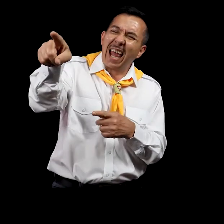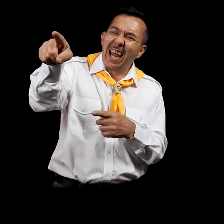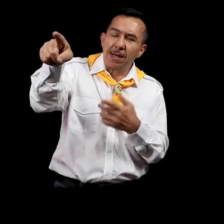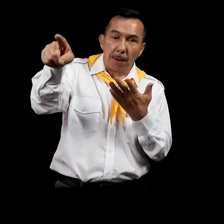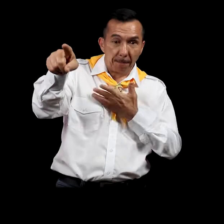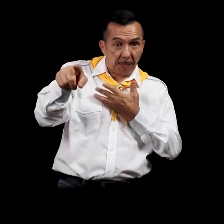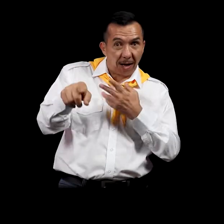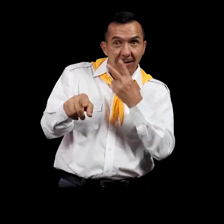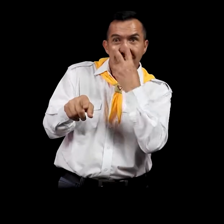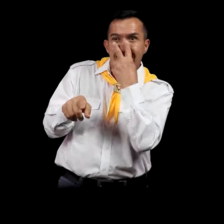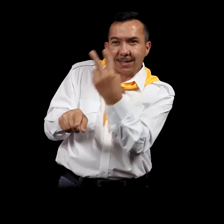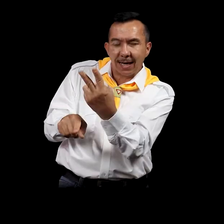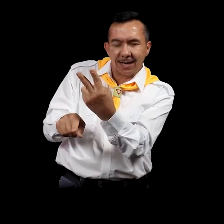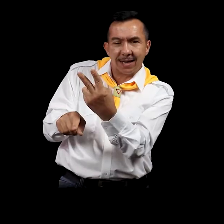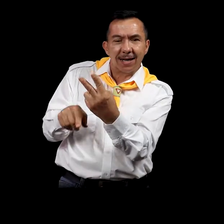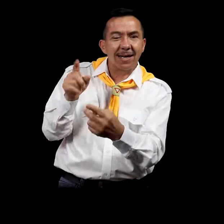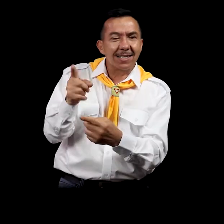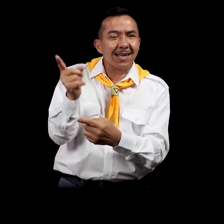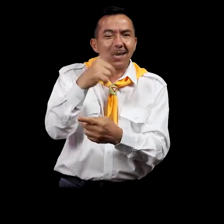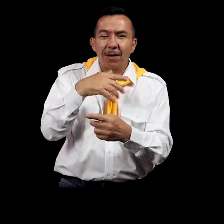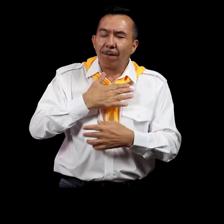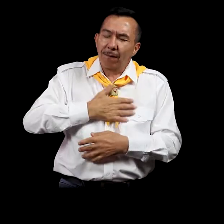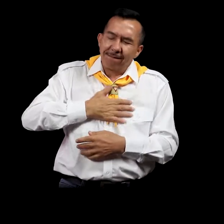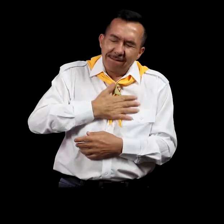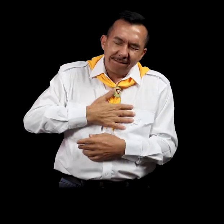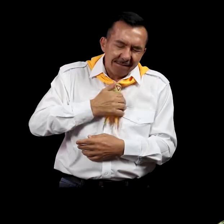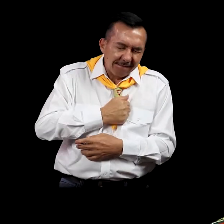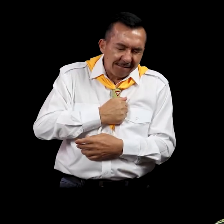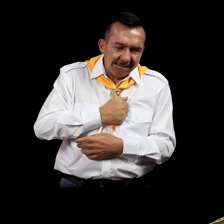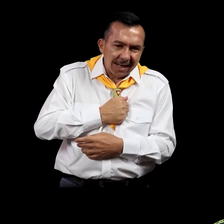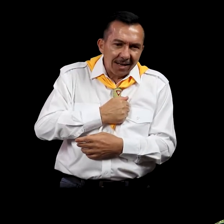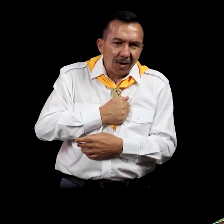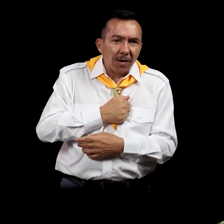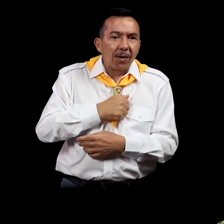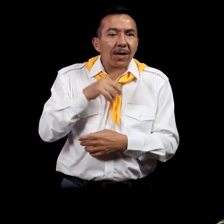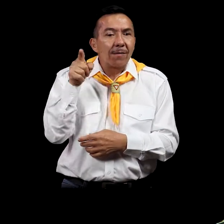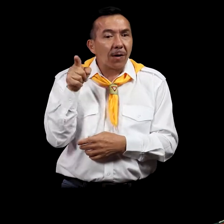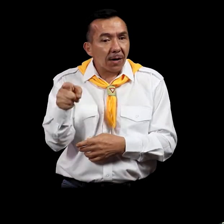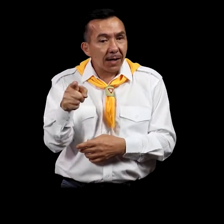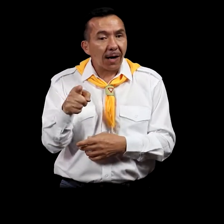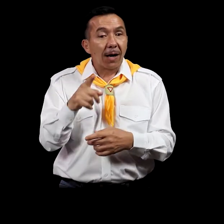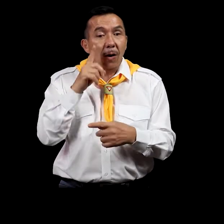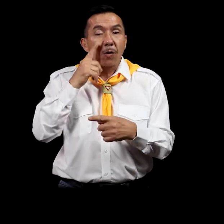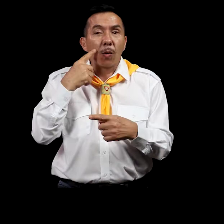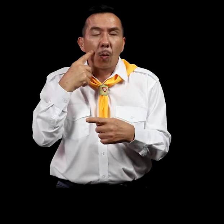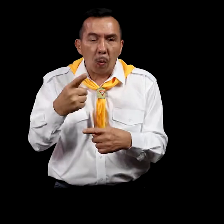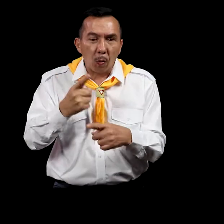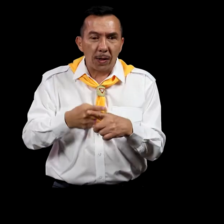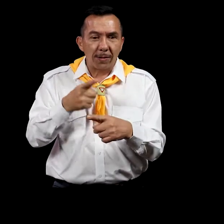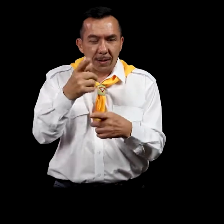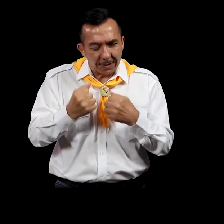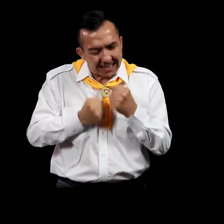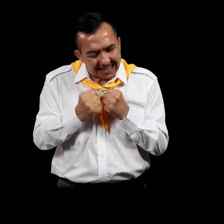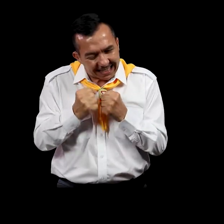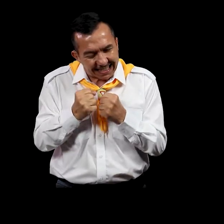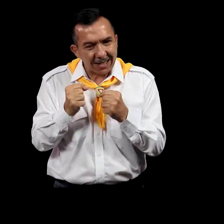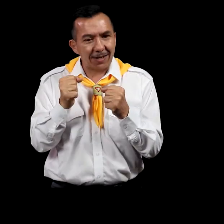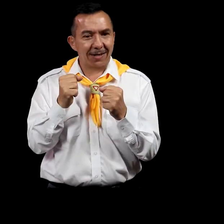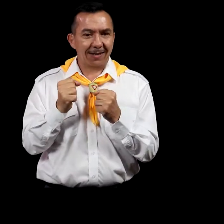was, het sy vader hom gesien en enige jammer om hom gevoel en hom oomlangs en hartlik